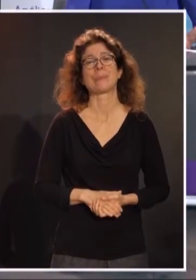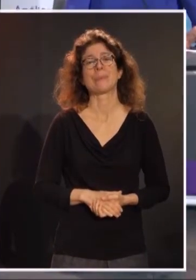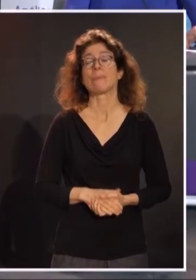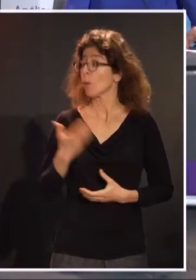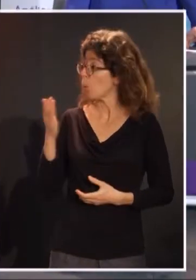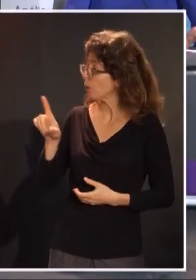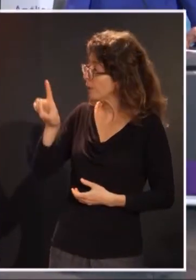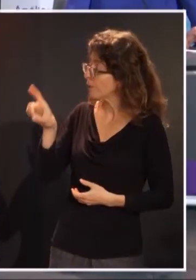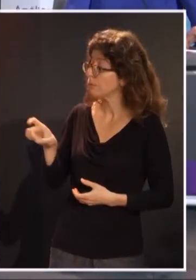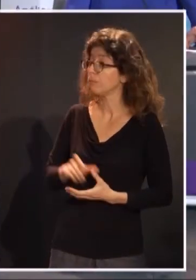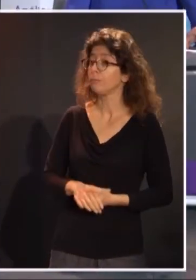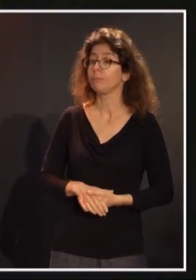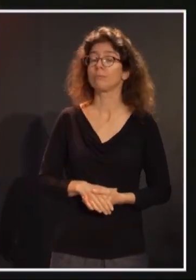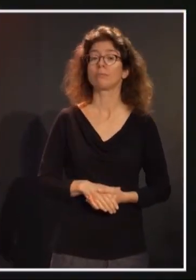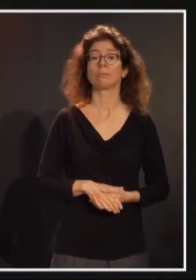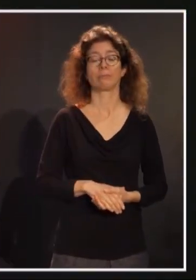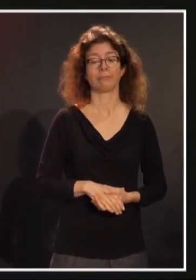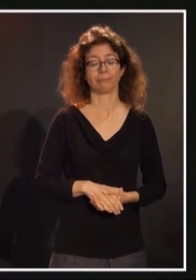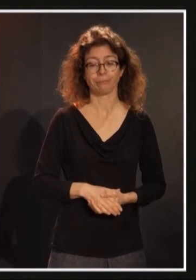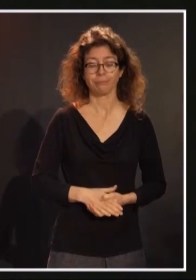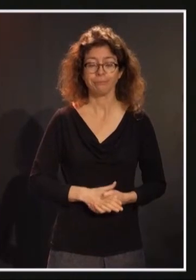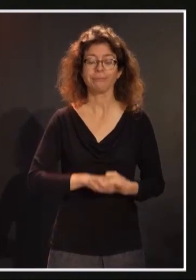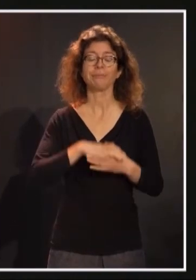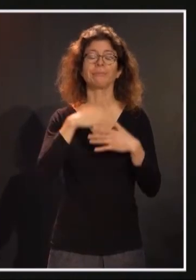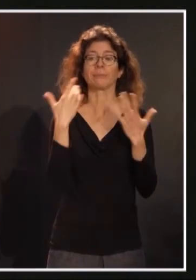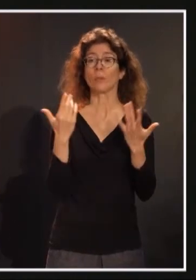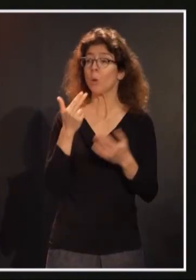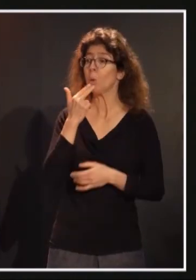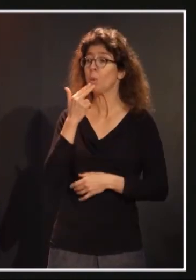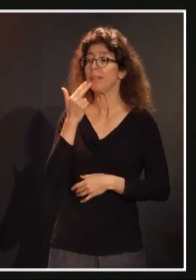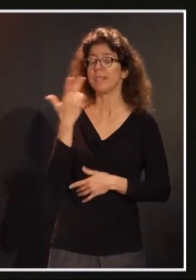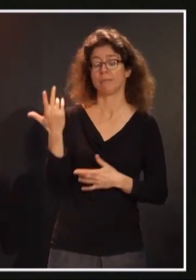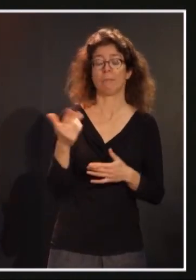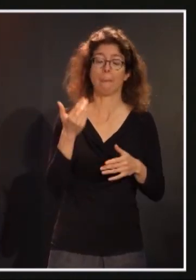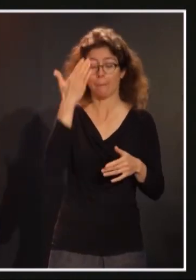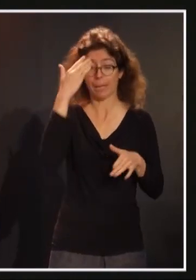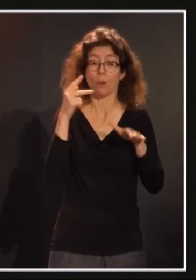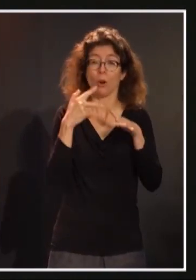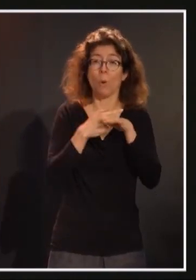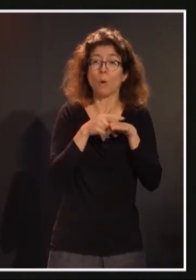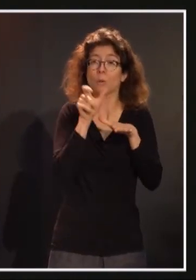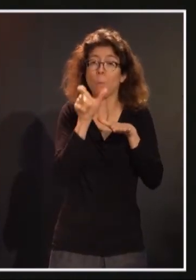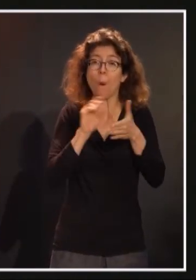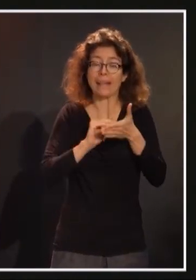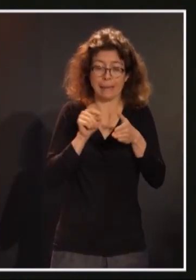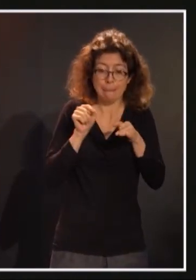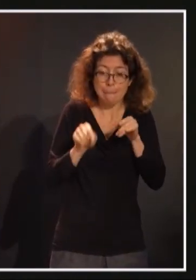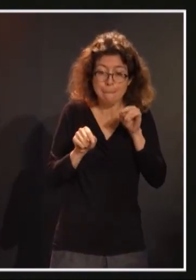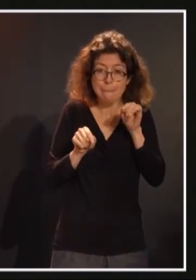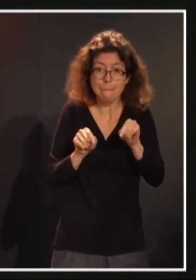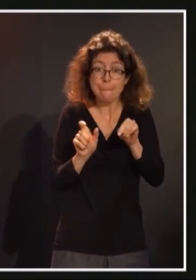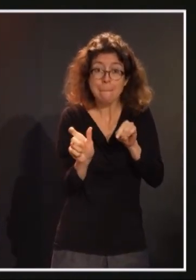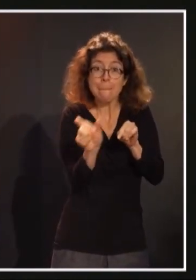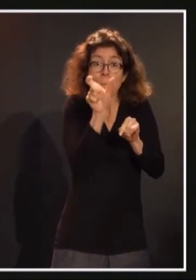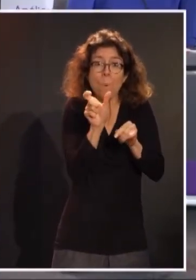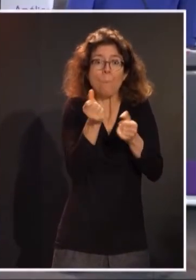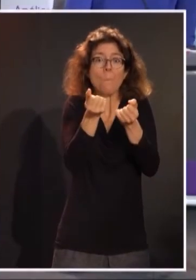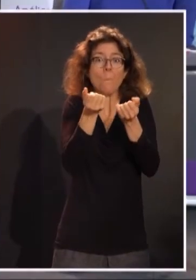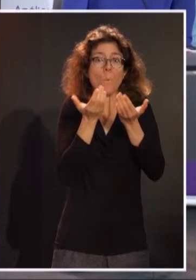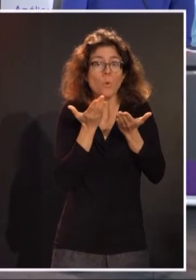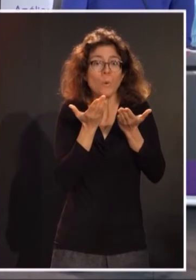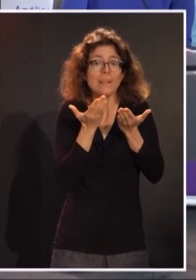Une autre question, quel prédicteur phonétique utilisez-vous ? Alors, je pense que globalement, on utilise toute